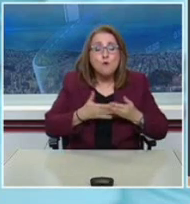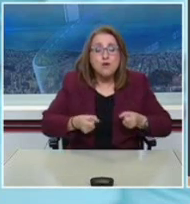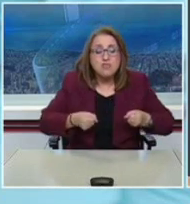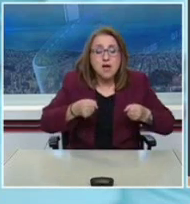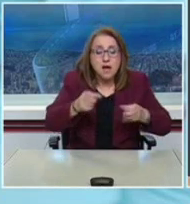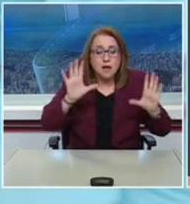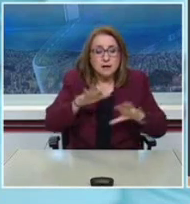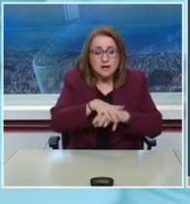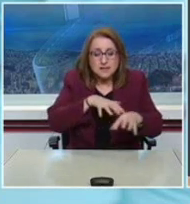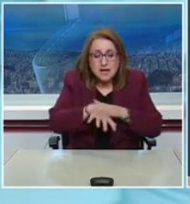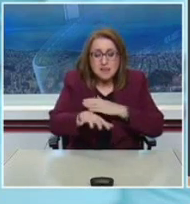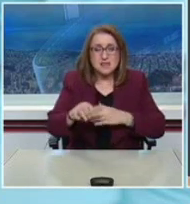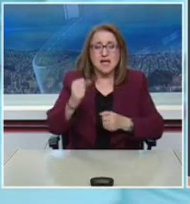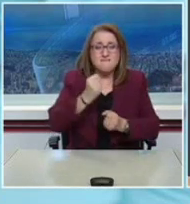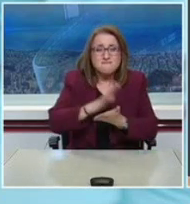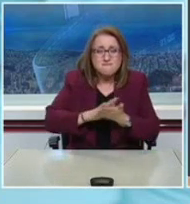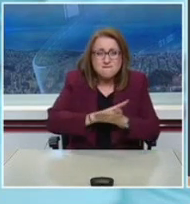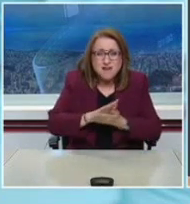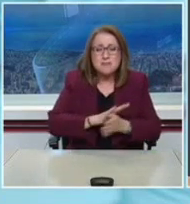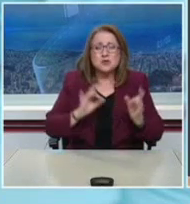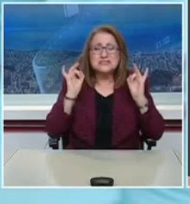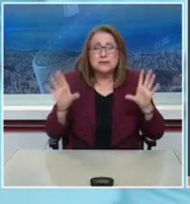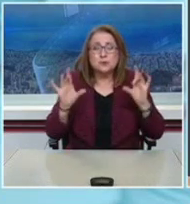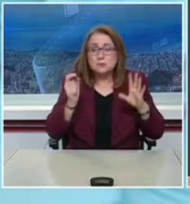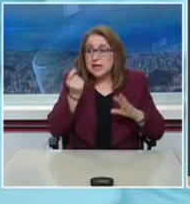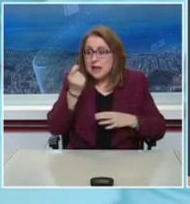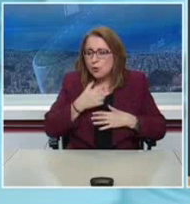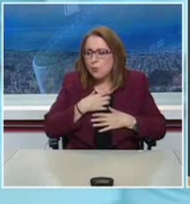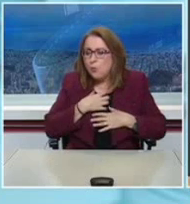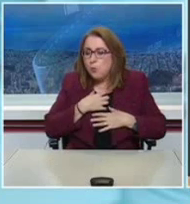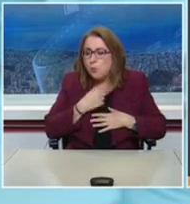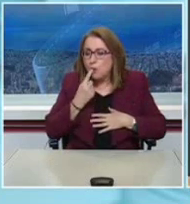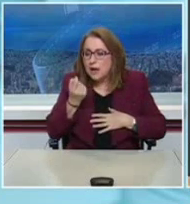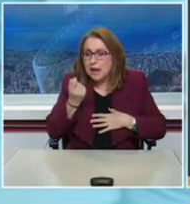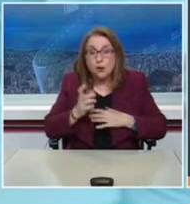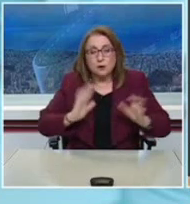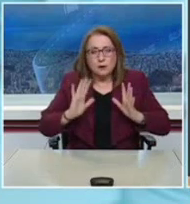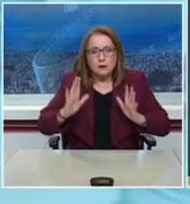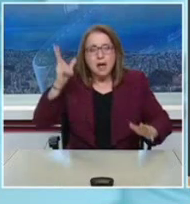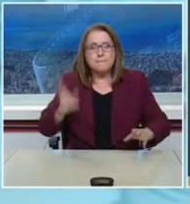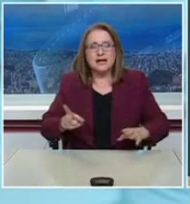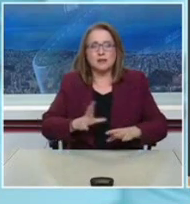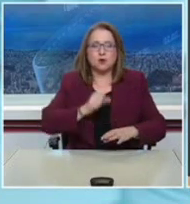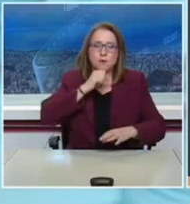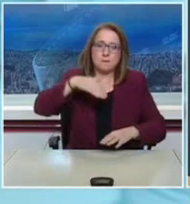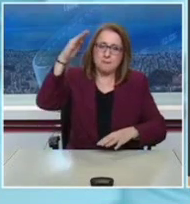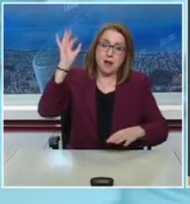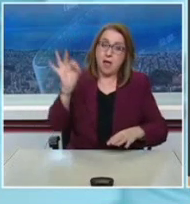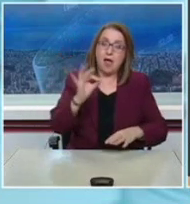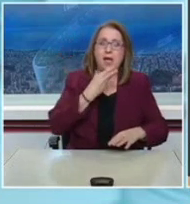υγιεινής, ιδιαίτερα αν έχουμε ακόμα και το ελάχιστο σύμπτωμα. Ας απομονωθούμε κάπου αλλού, σε χωριστό